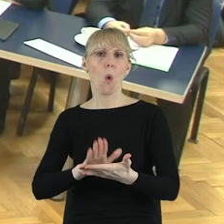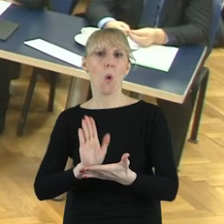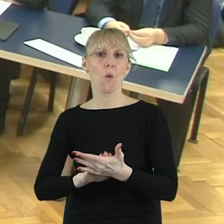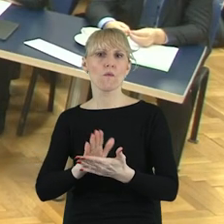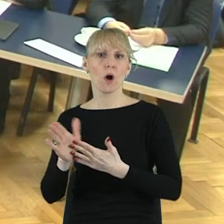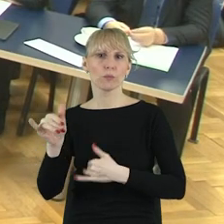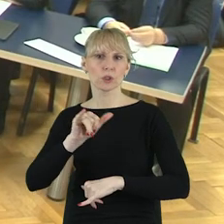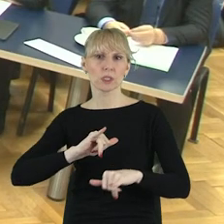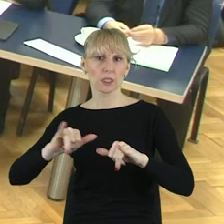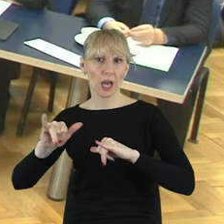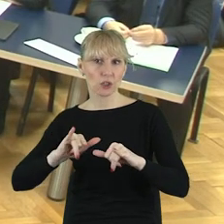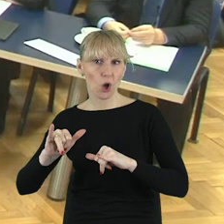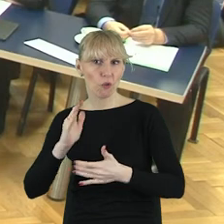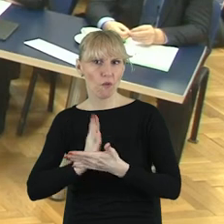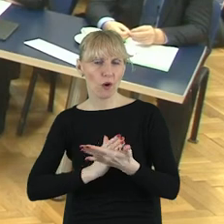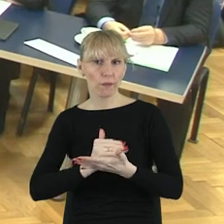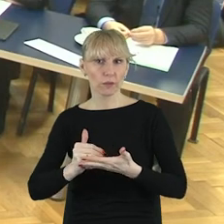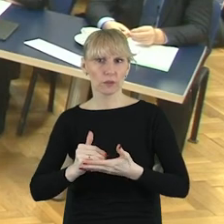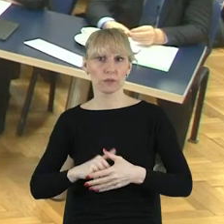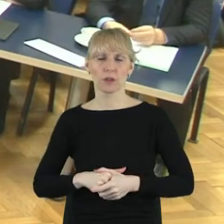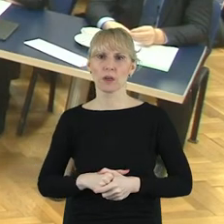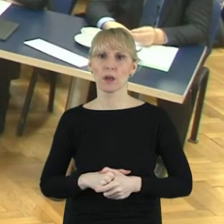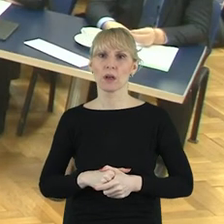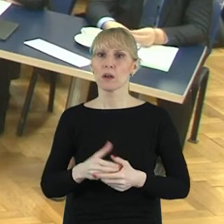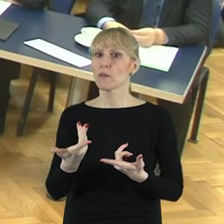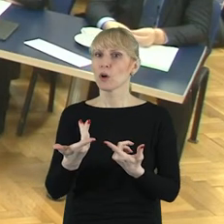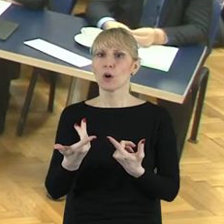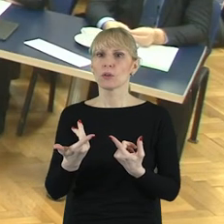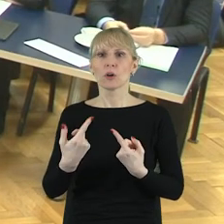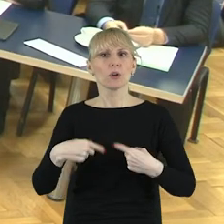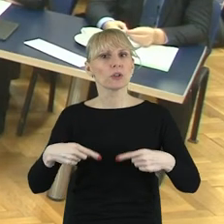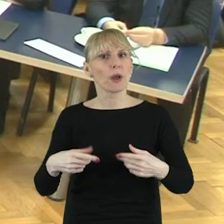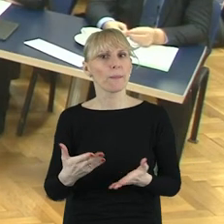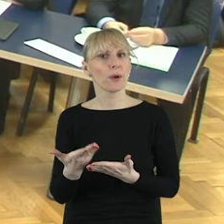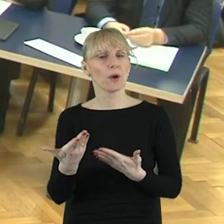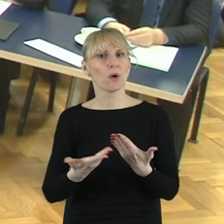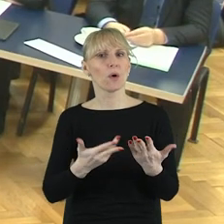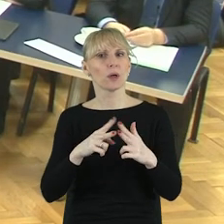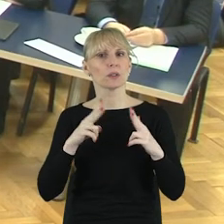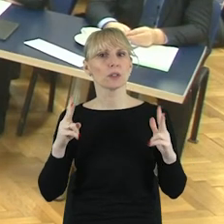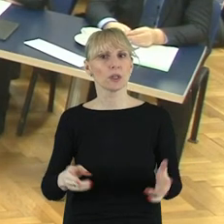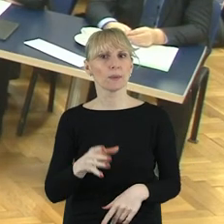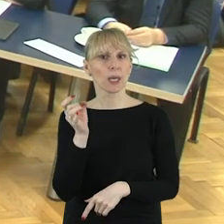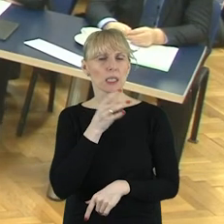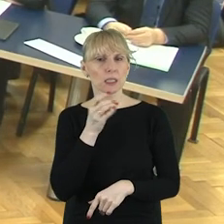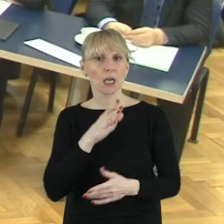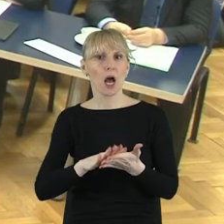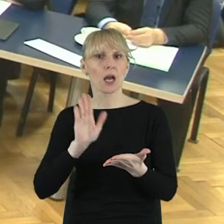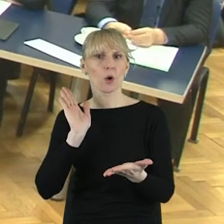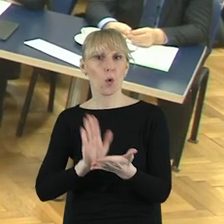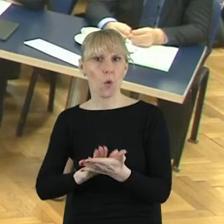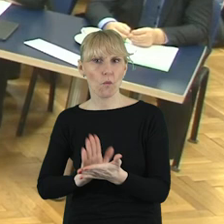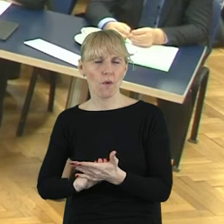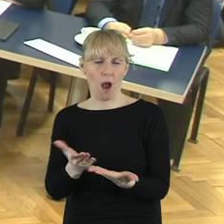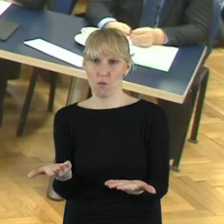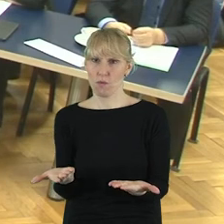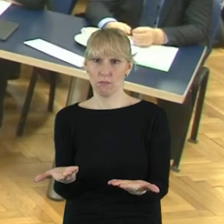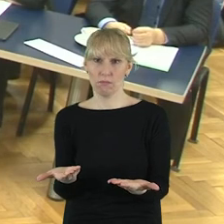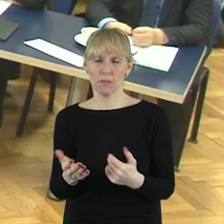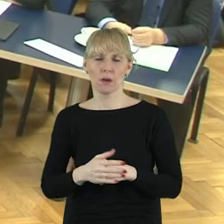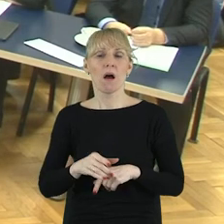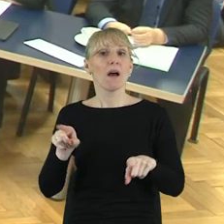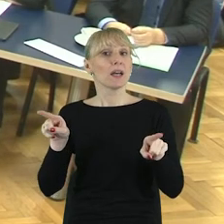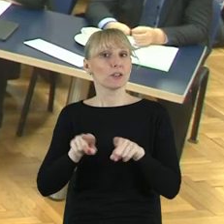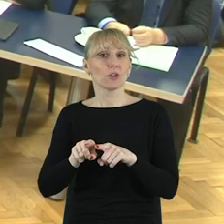skargi wniosków, tylko to był projekt uchwały, była dyskusja i były też głosy przedstawicieli organizacji pozarządowych, które rzucały również światło